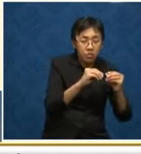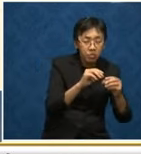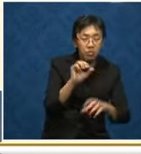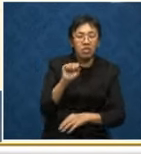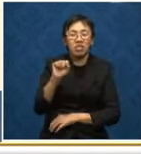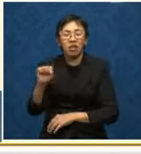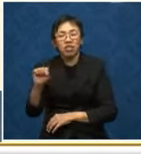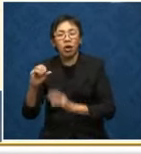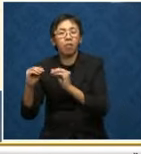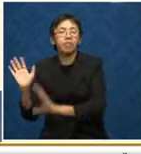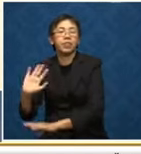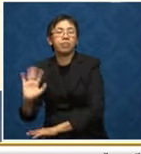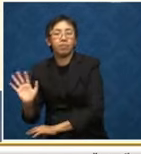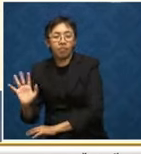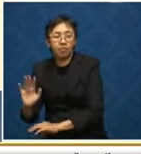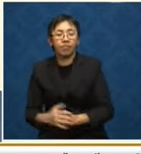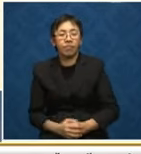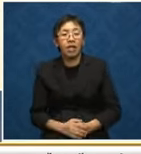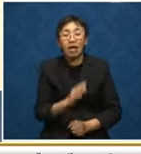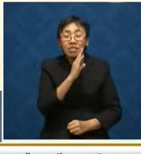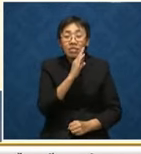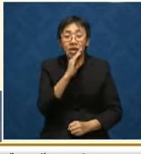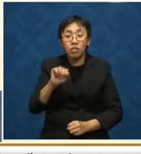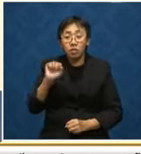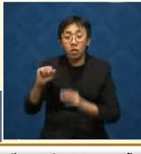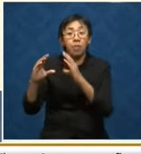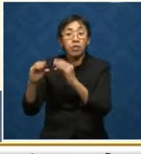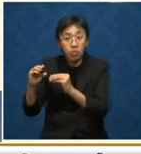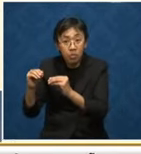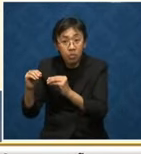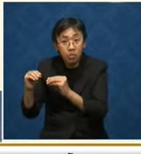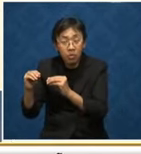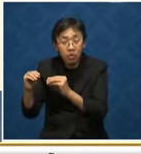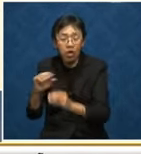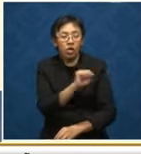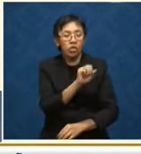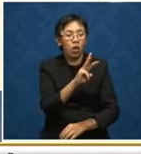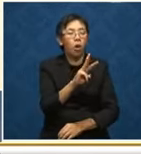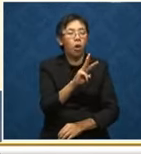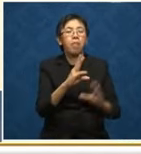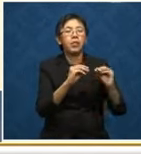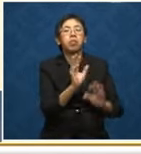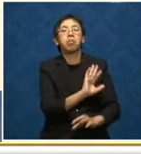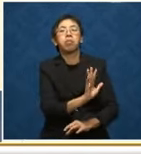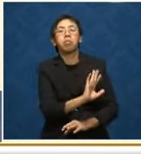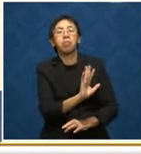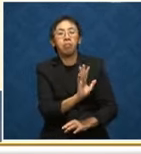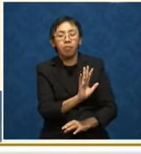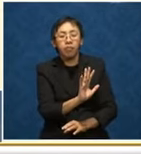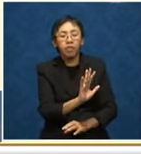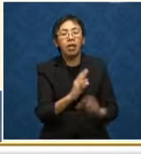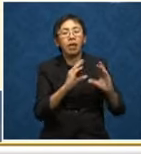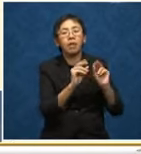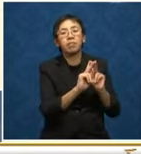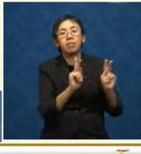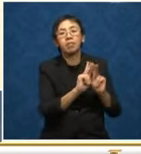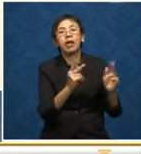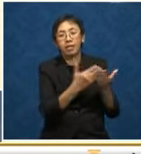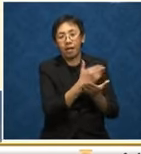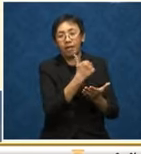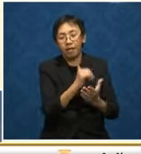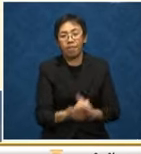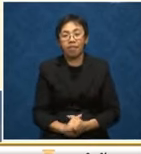ก็ไม่ประชุมวันไหนที่สภาผู้แทนราษฎรประชุมวุฒิก็ต้องงดประชุมก็ไปประชุมกรรมาธิการแทน